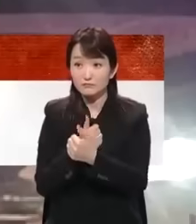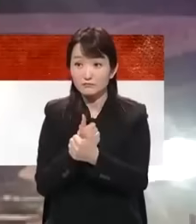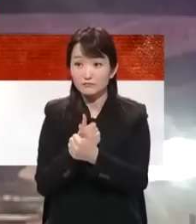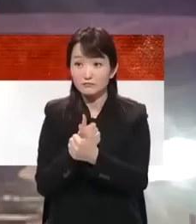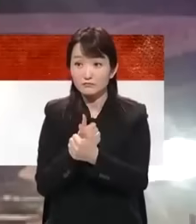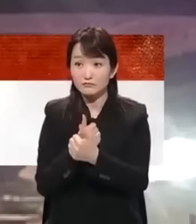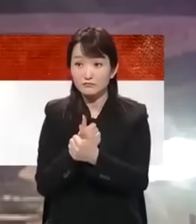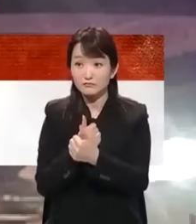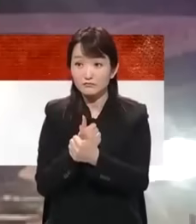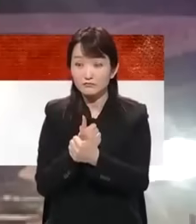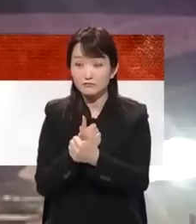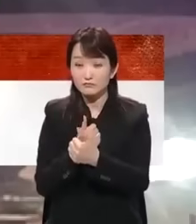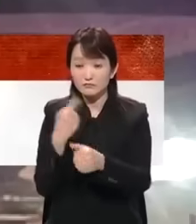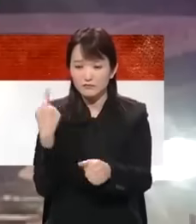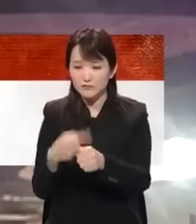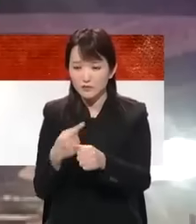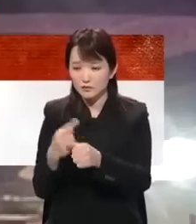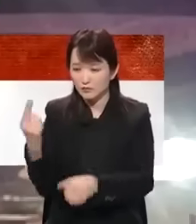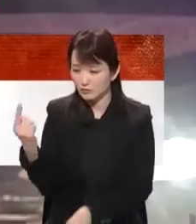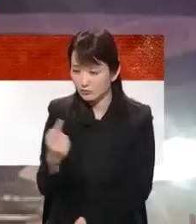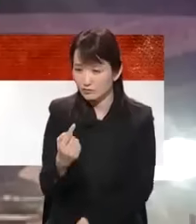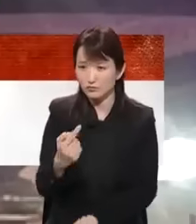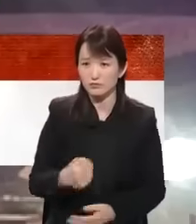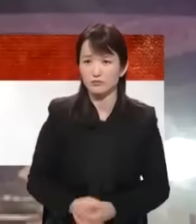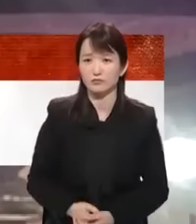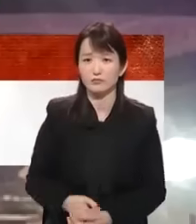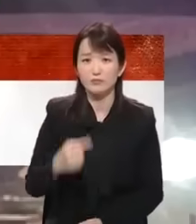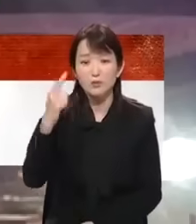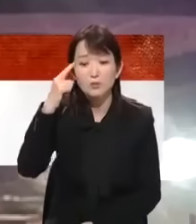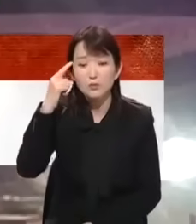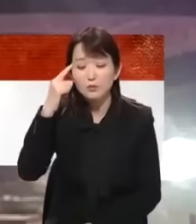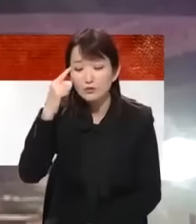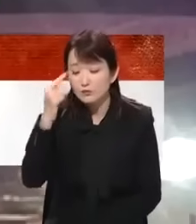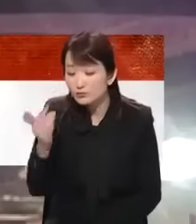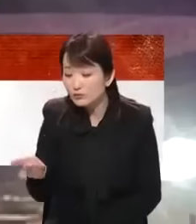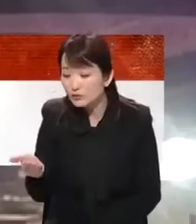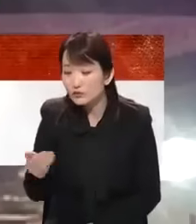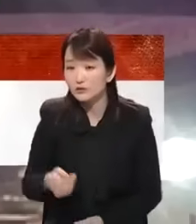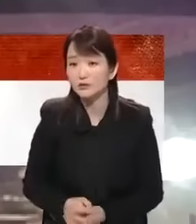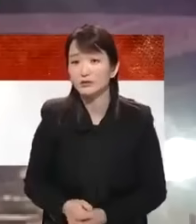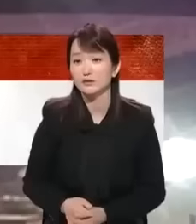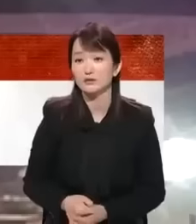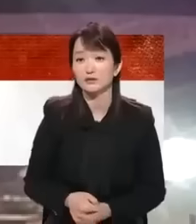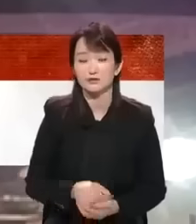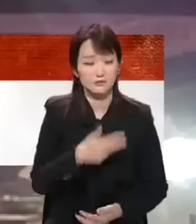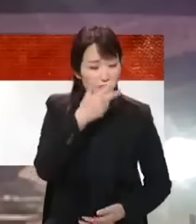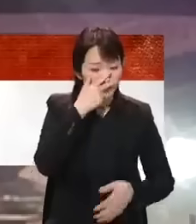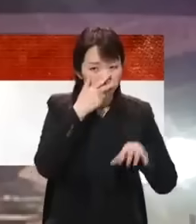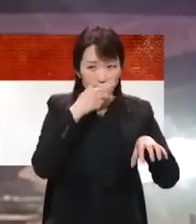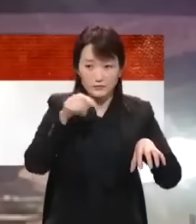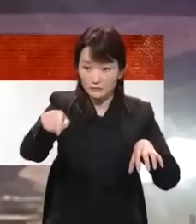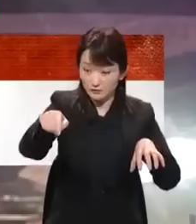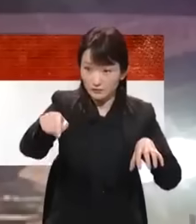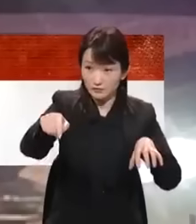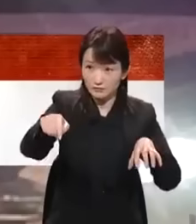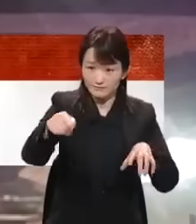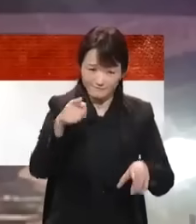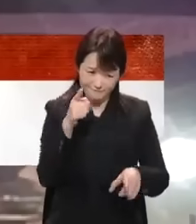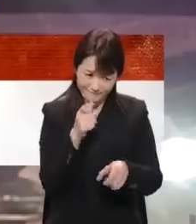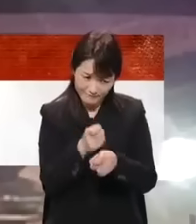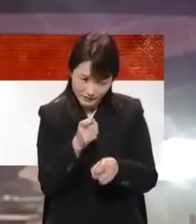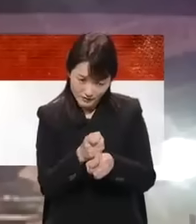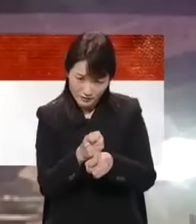어떻게 욕을 하시면서 오시는 거예요 그래서 어 왜 그러시냐고 물어봤더니 평택에서 저 차한테 보전을